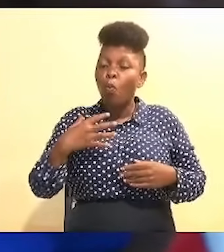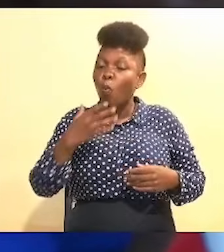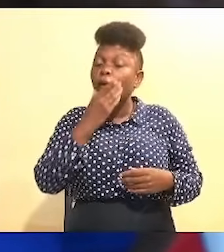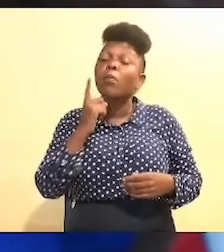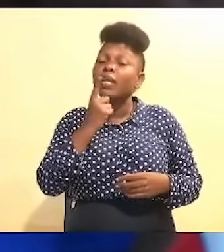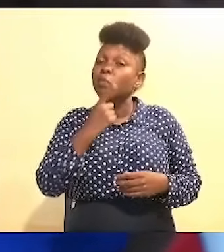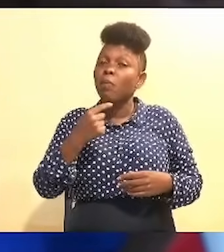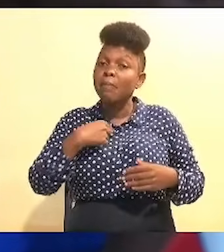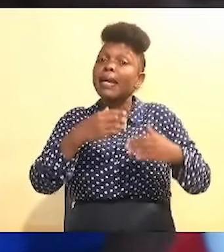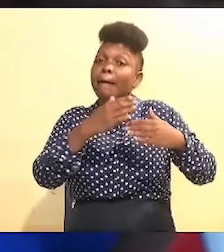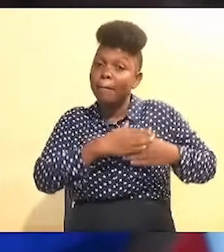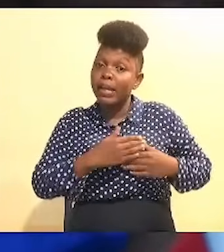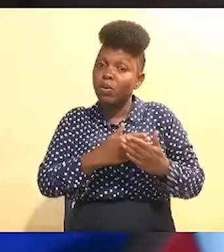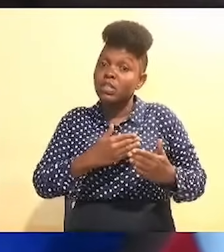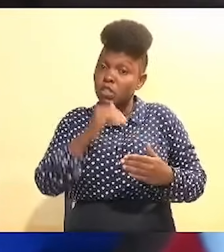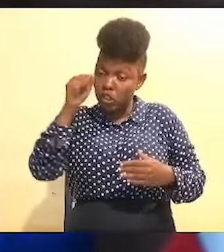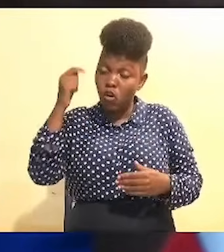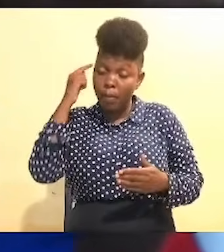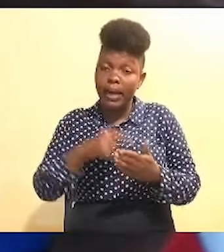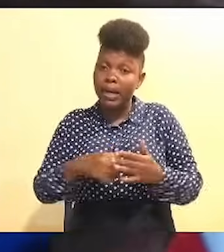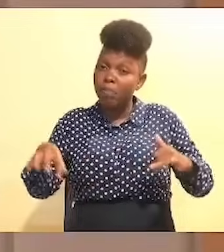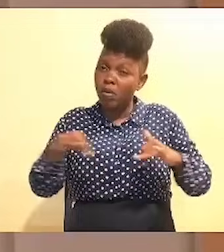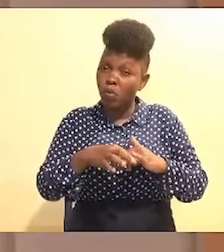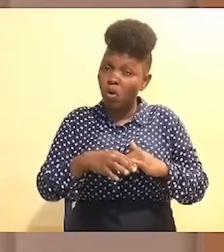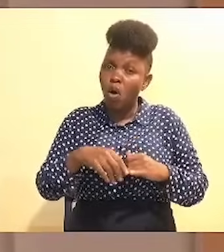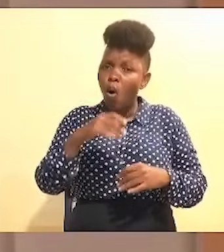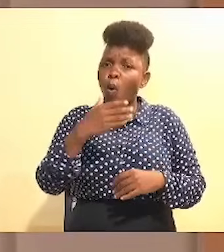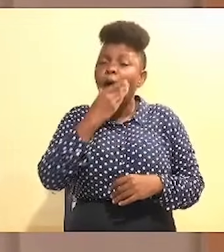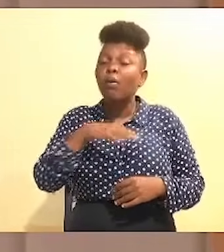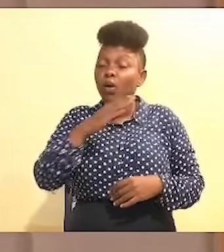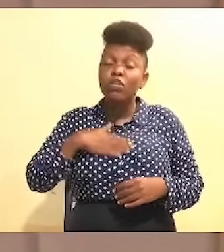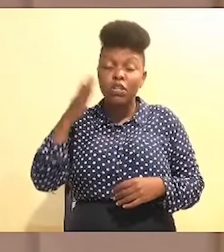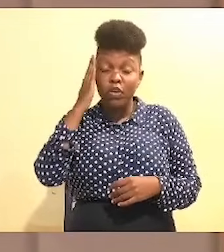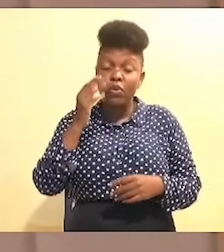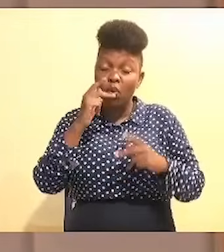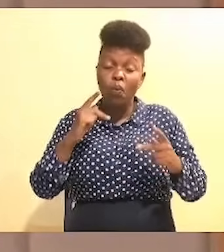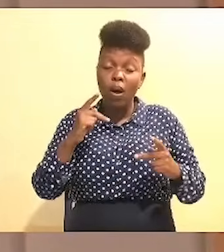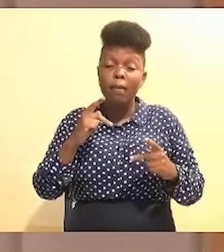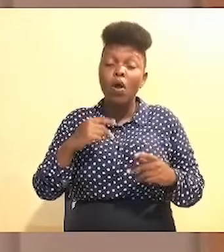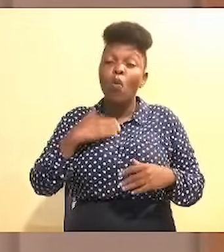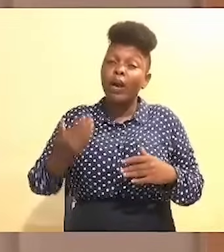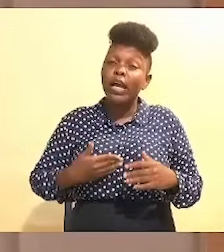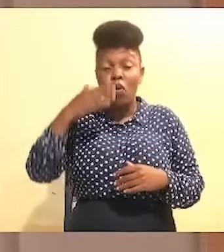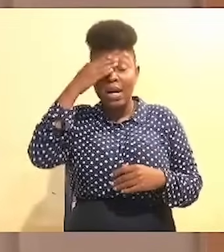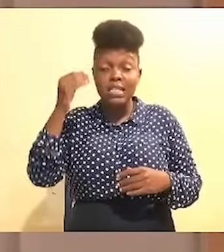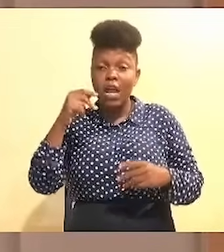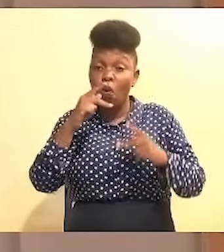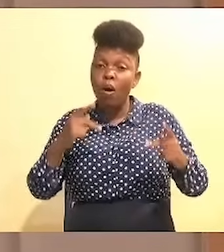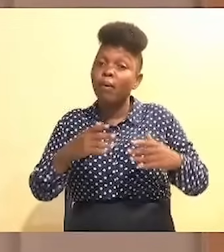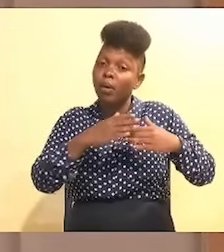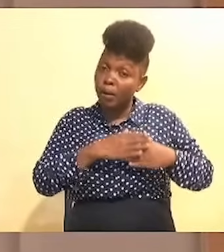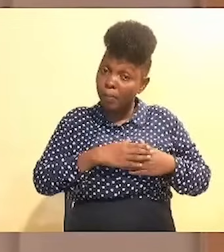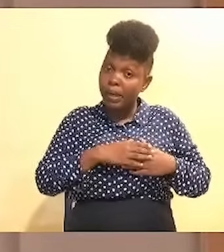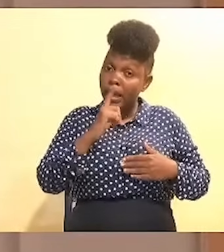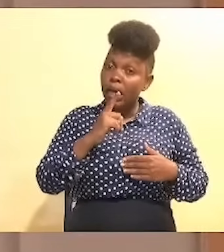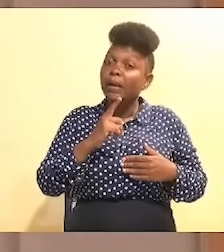Sasa inatakiwa tu wanaume wote duniani wajue hili. Wanawake huwa wanasahau kwamba wanapendwa, na hili tukio hutokea. Yani anaweza akakumbuka